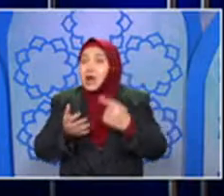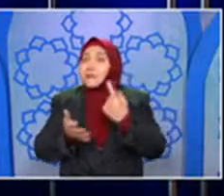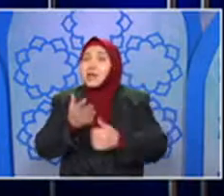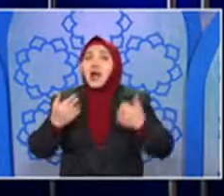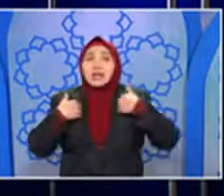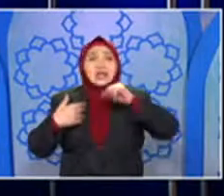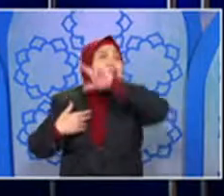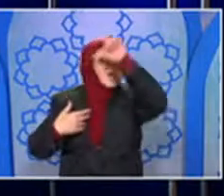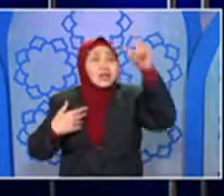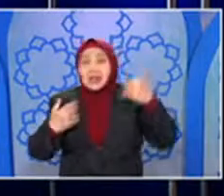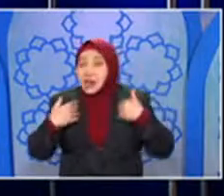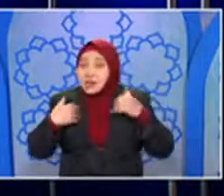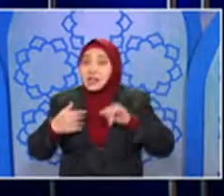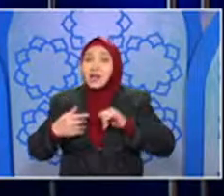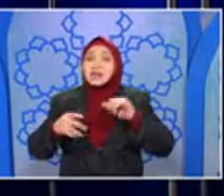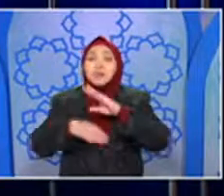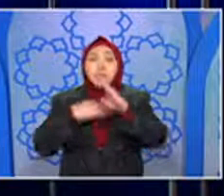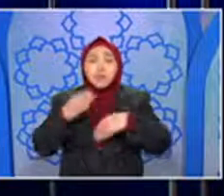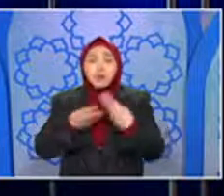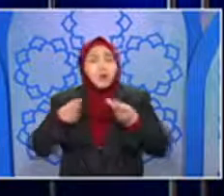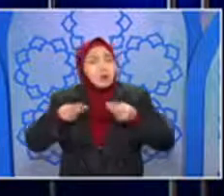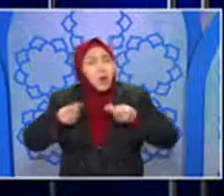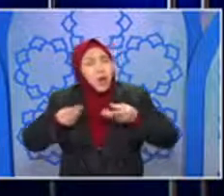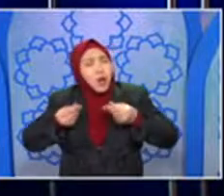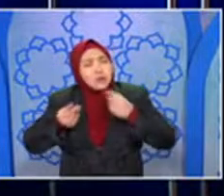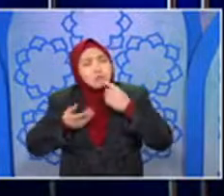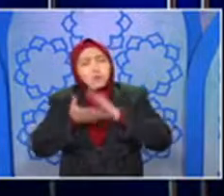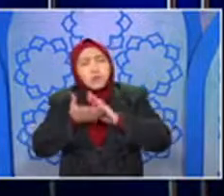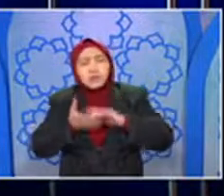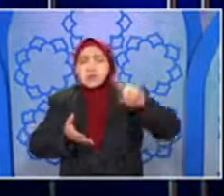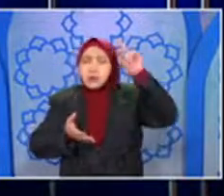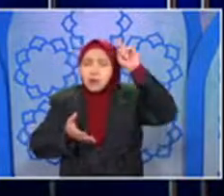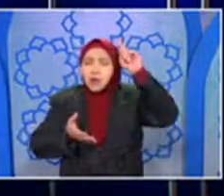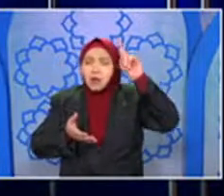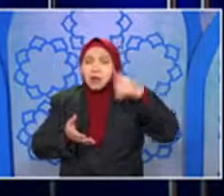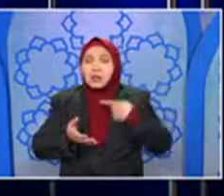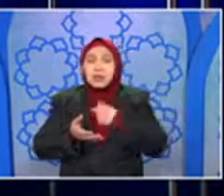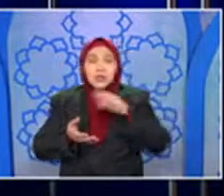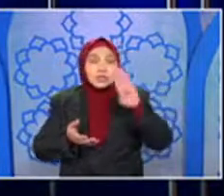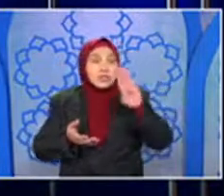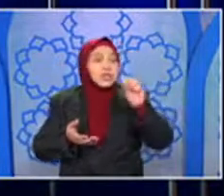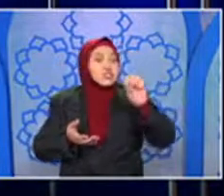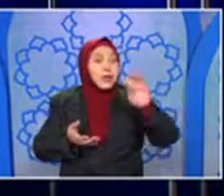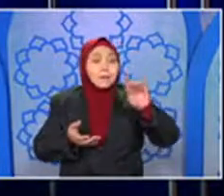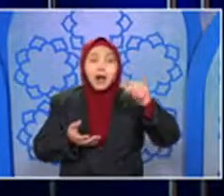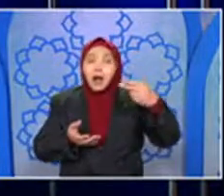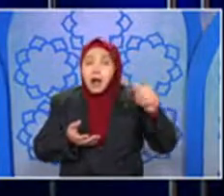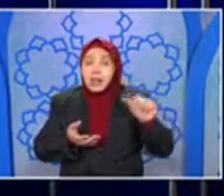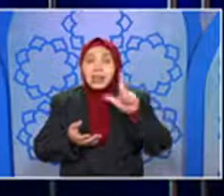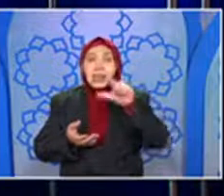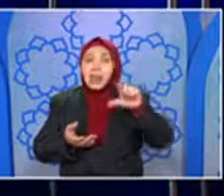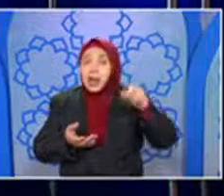dan apa yang ada di bumi bertasbih memuji Allah. Kita perhatikan ma. Subbahalillahi ma.